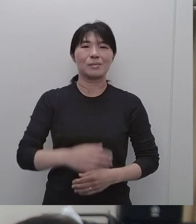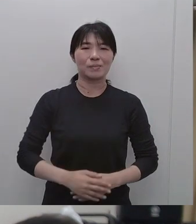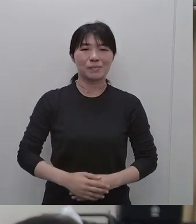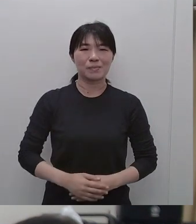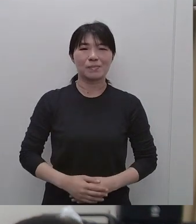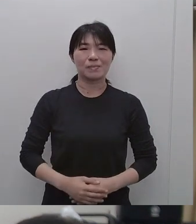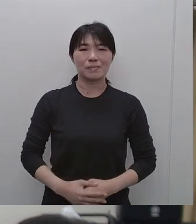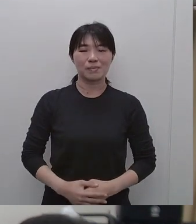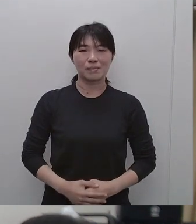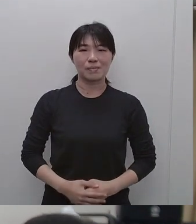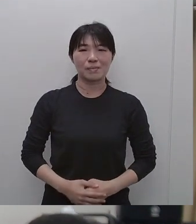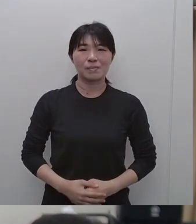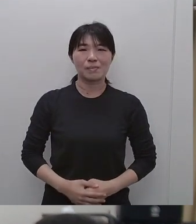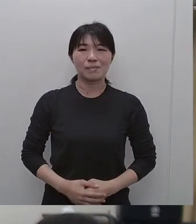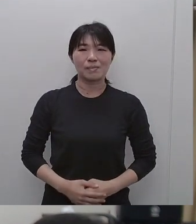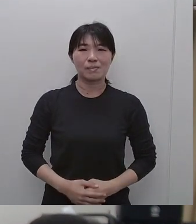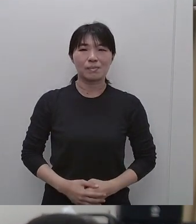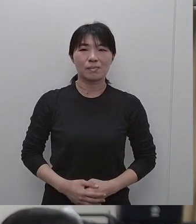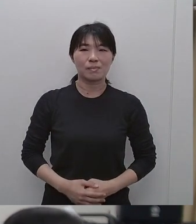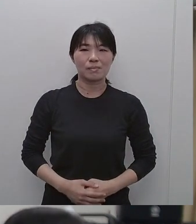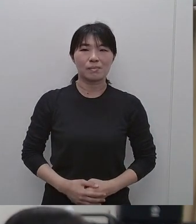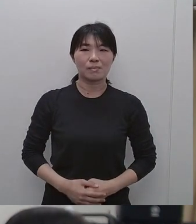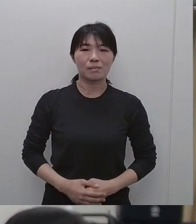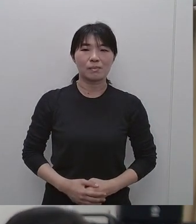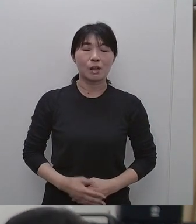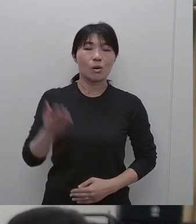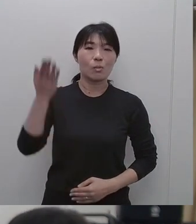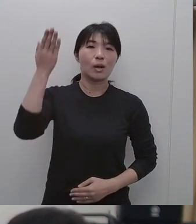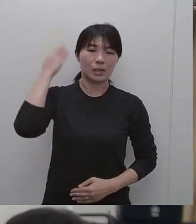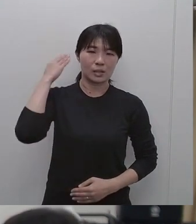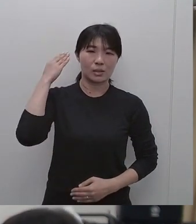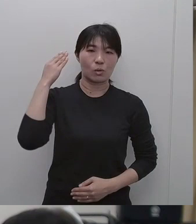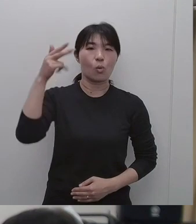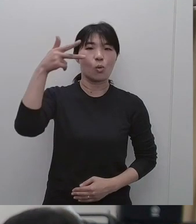続けて勉強していきたいと思います。 以前、